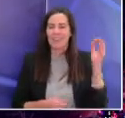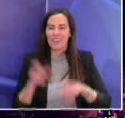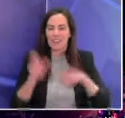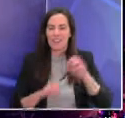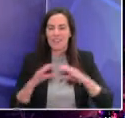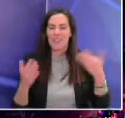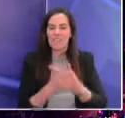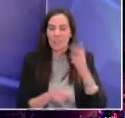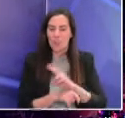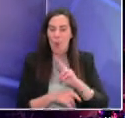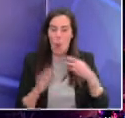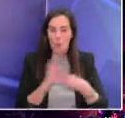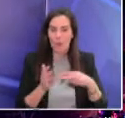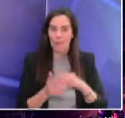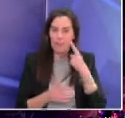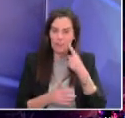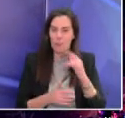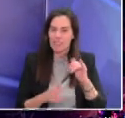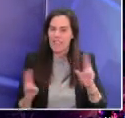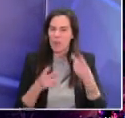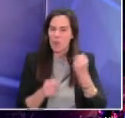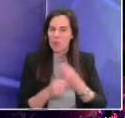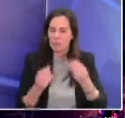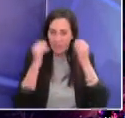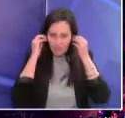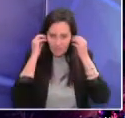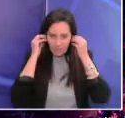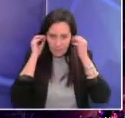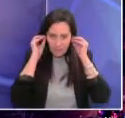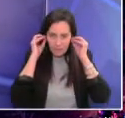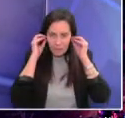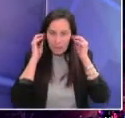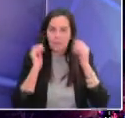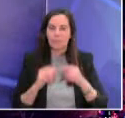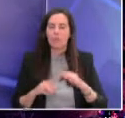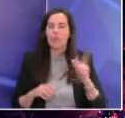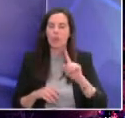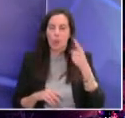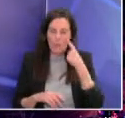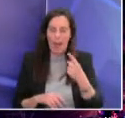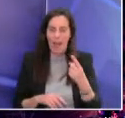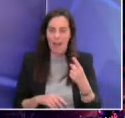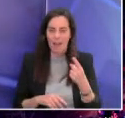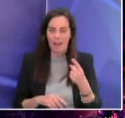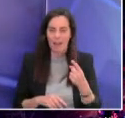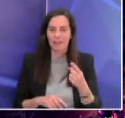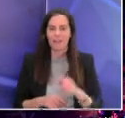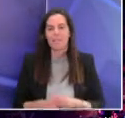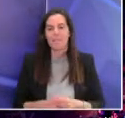הפיצו פייק ניוז, אומנם לא פוליטי, אבל תראה באיזה קלות אנחנו עושים את הדבר הזה. תראה, השבוע אין מי שלא נתקל בפוסט